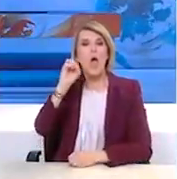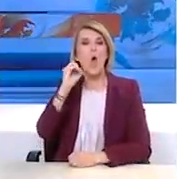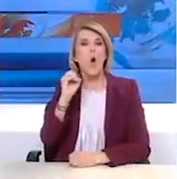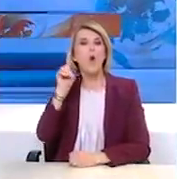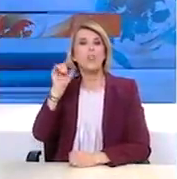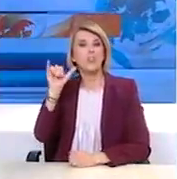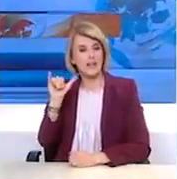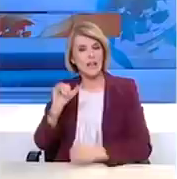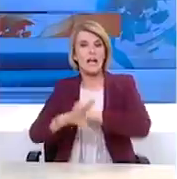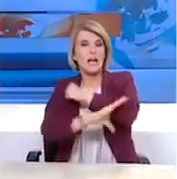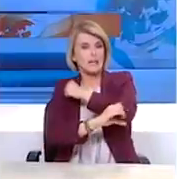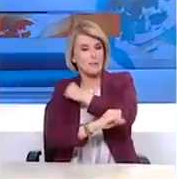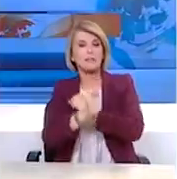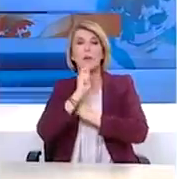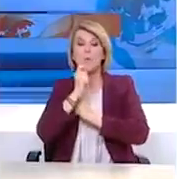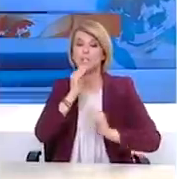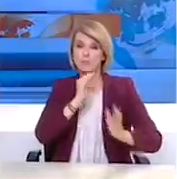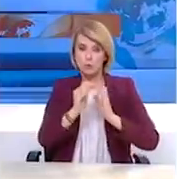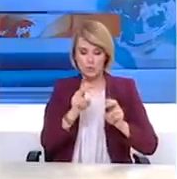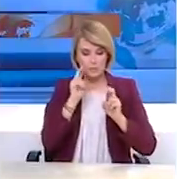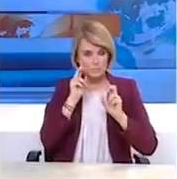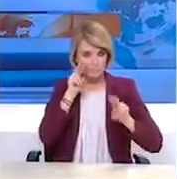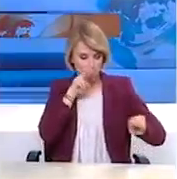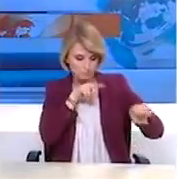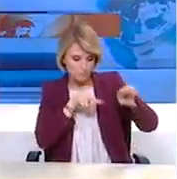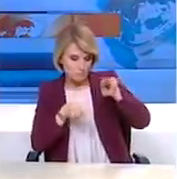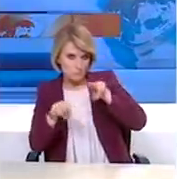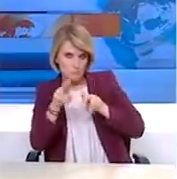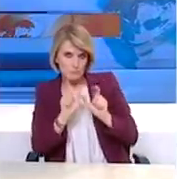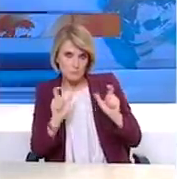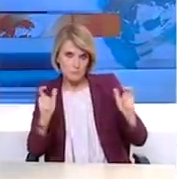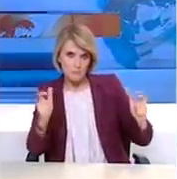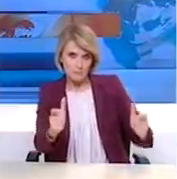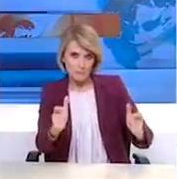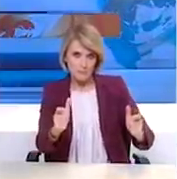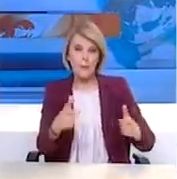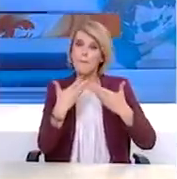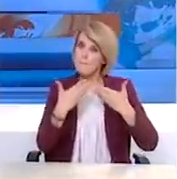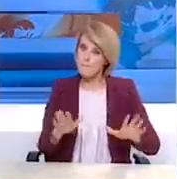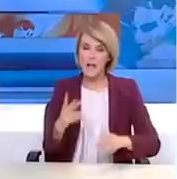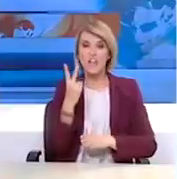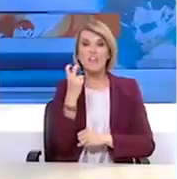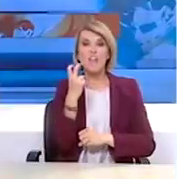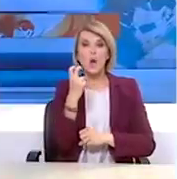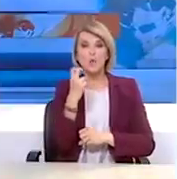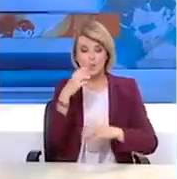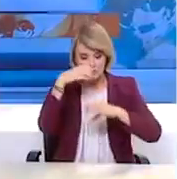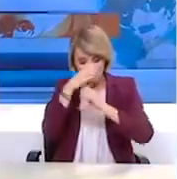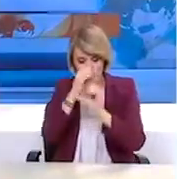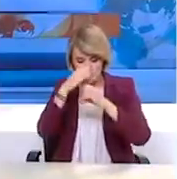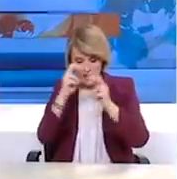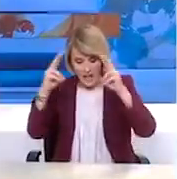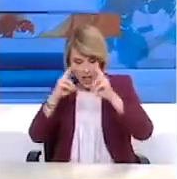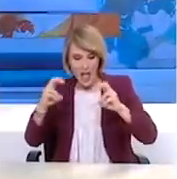Γραμματείας Πολιτικής Προστασίας. Ήδη έχουν προχωρήσει περίπου 200 ελέγχους και τεστ γύρω από